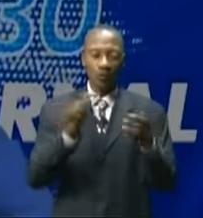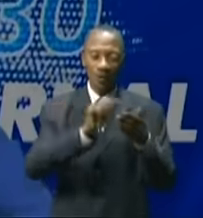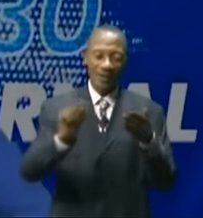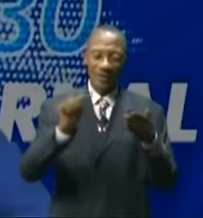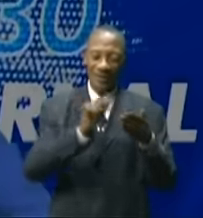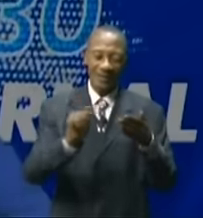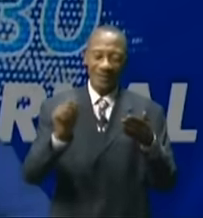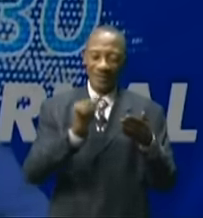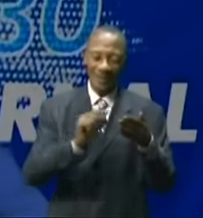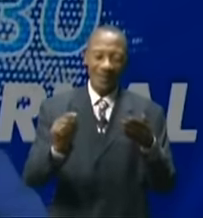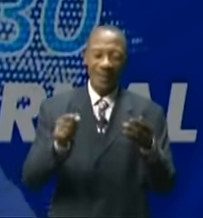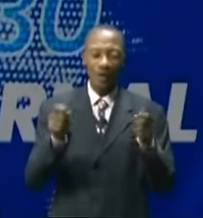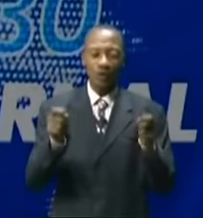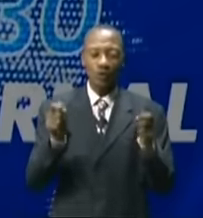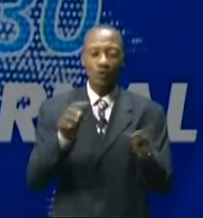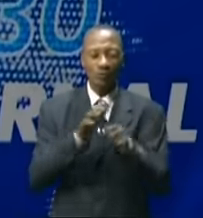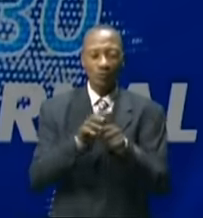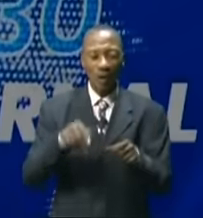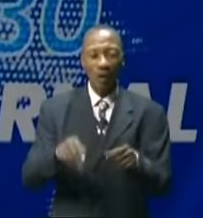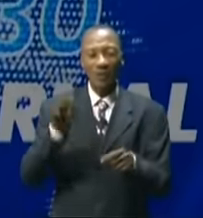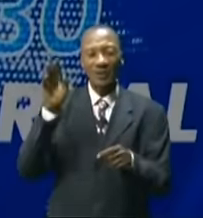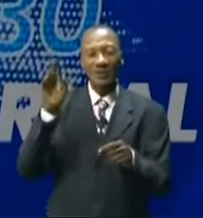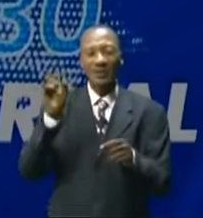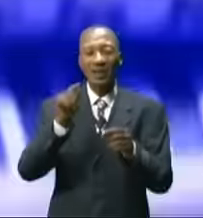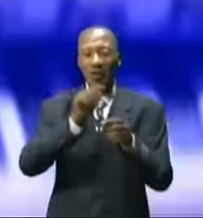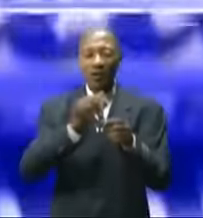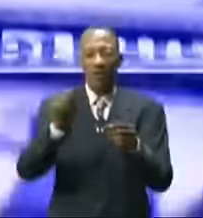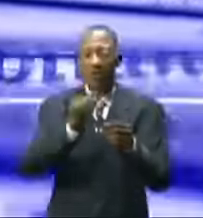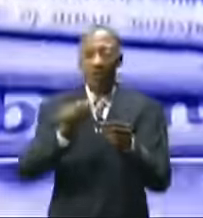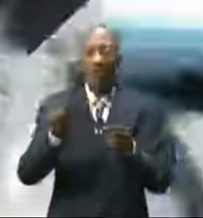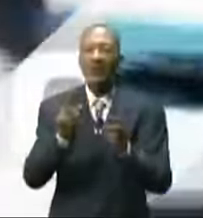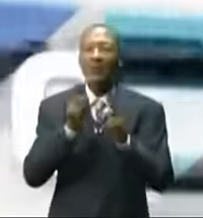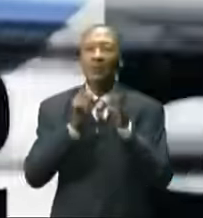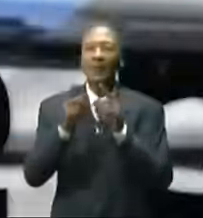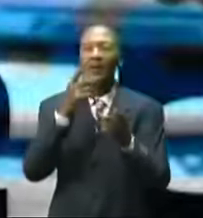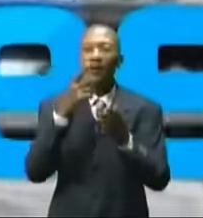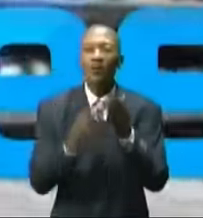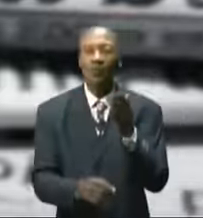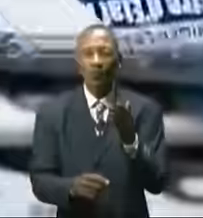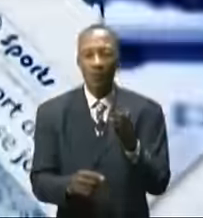de presse, une sélection de Jean-Pierre Ndolo de Masson.